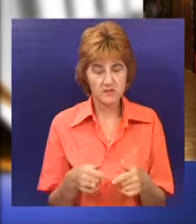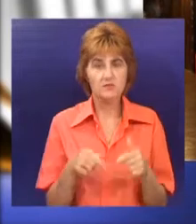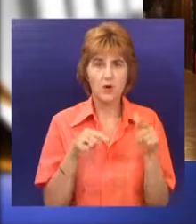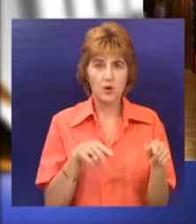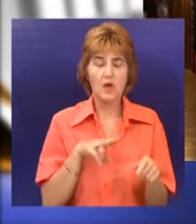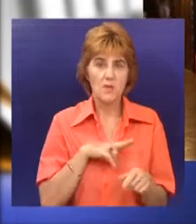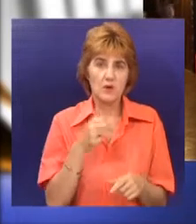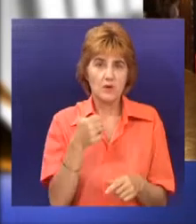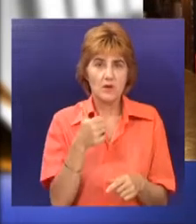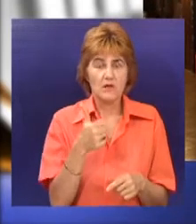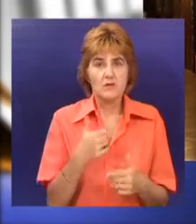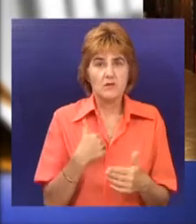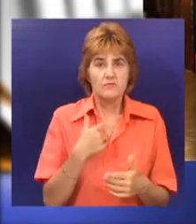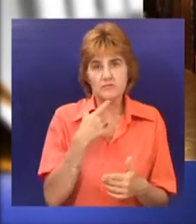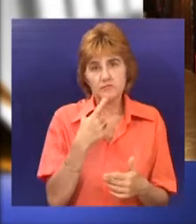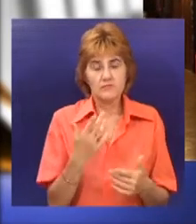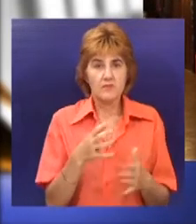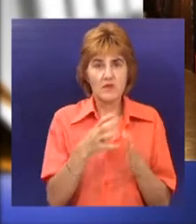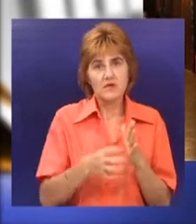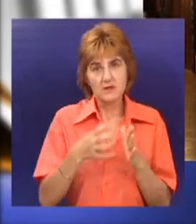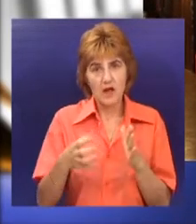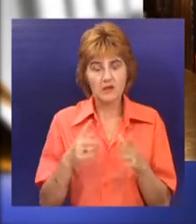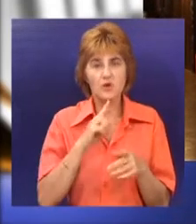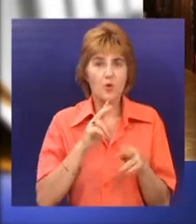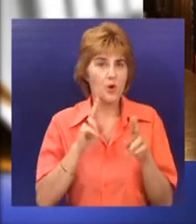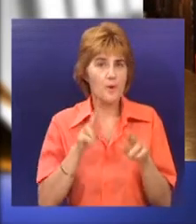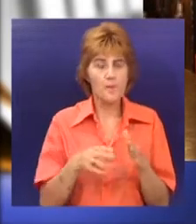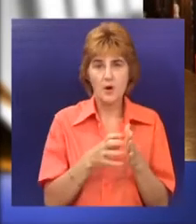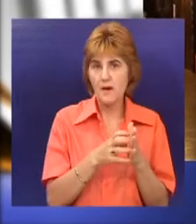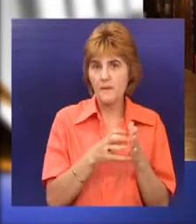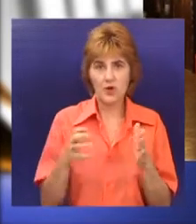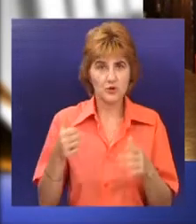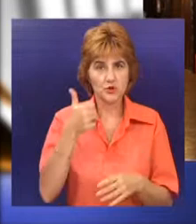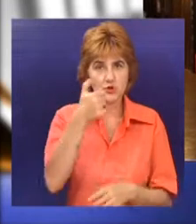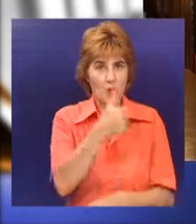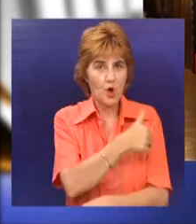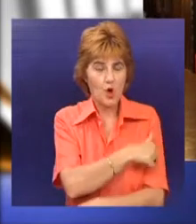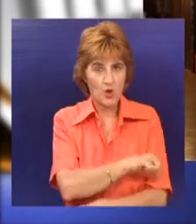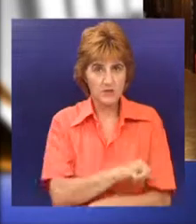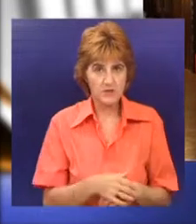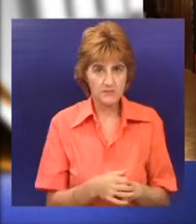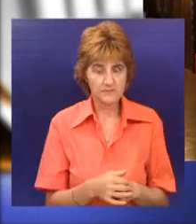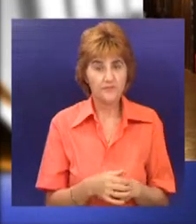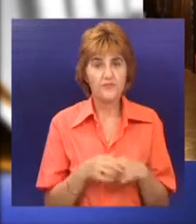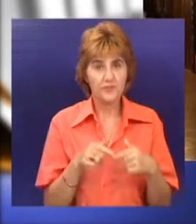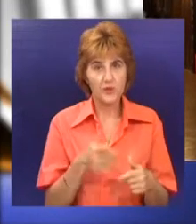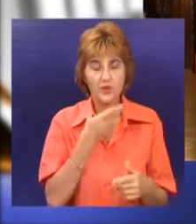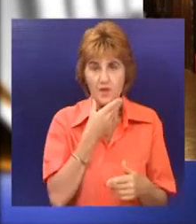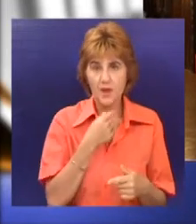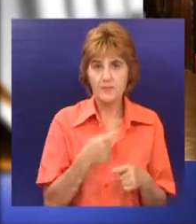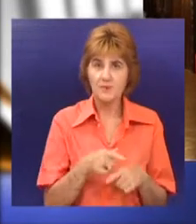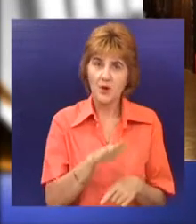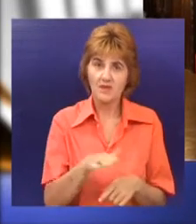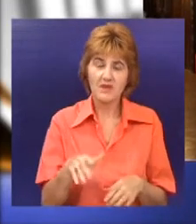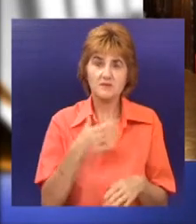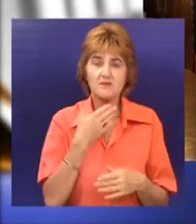sada jednu novu, da kažem, tradiciju koju moraju produžiti u narednih 100 godina. I ovo je zaista lepo, a pogotovo je lepo što na